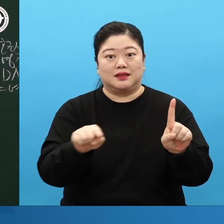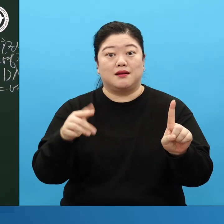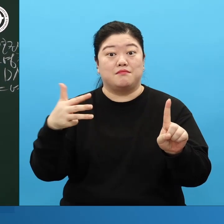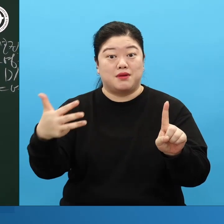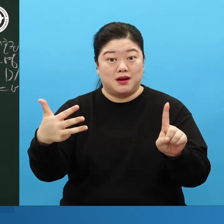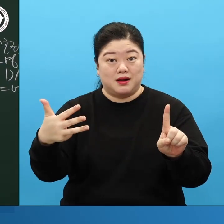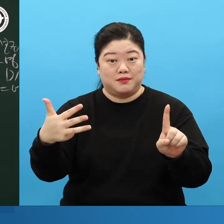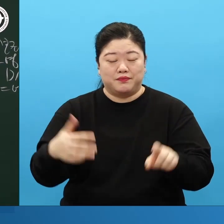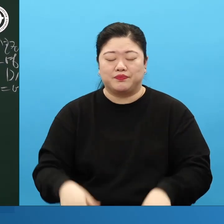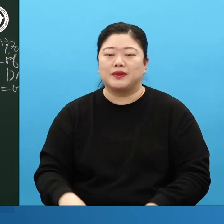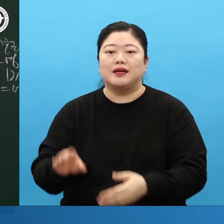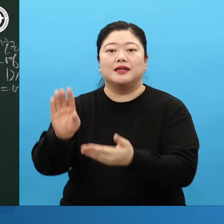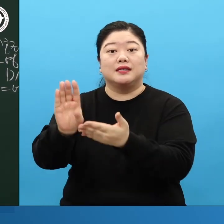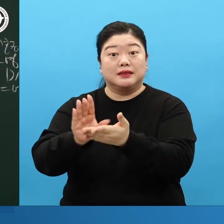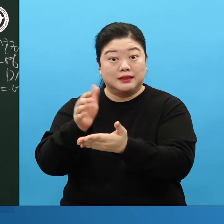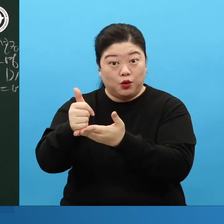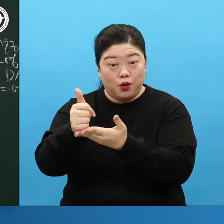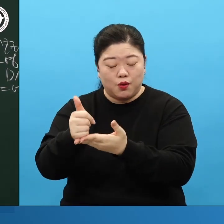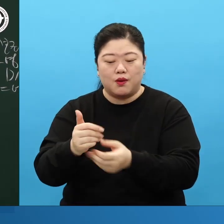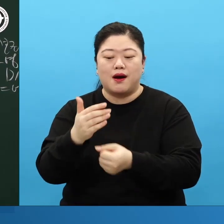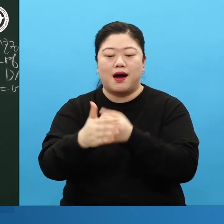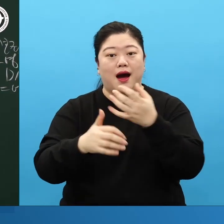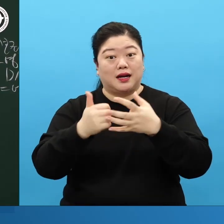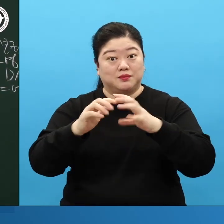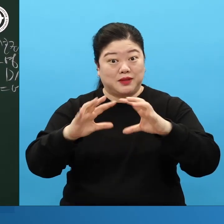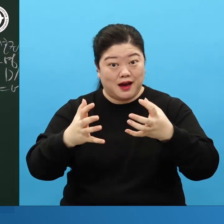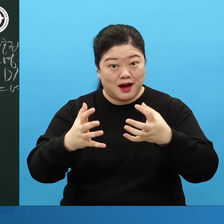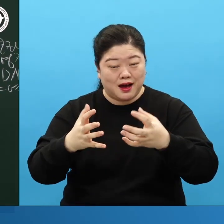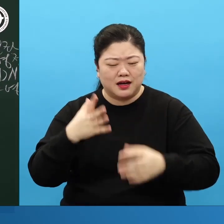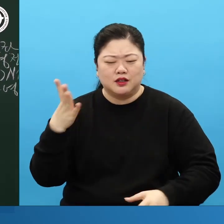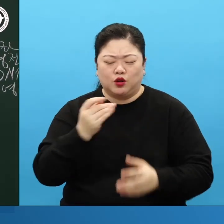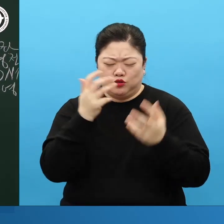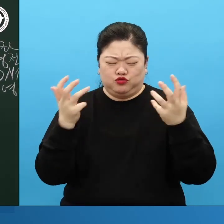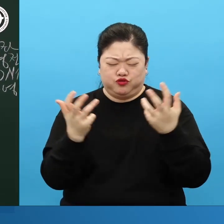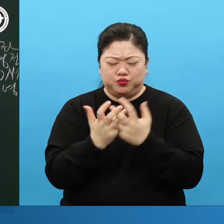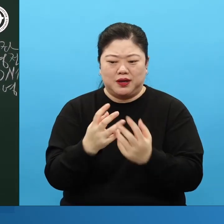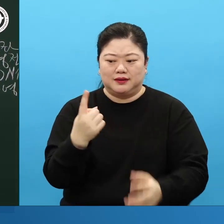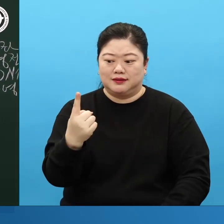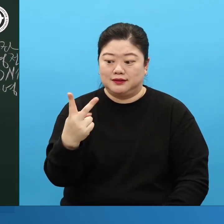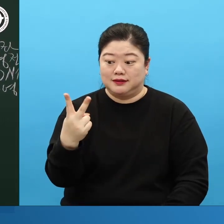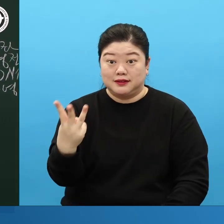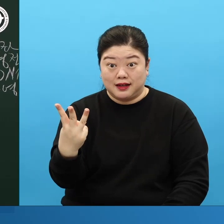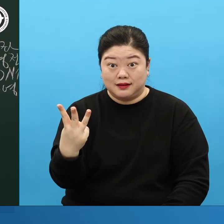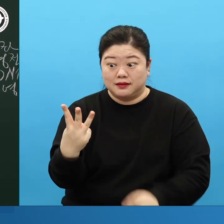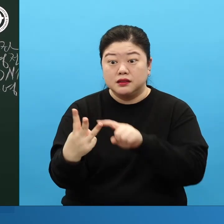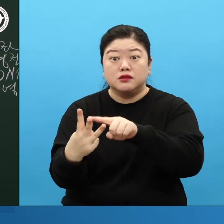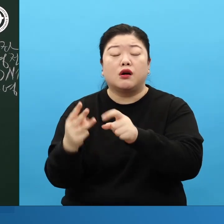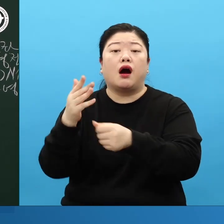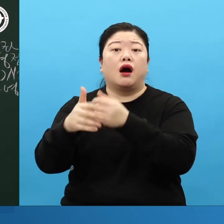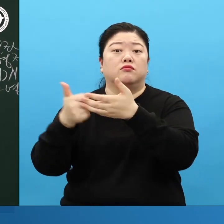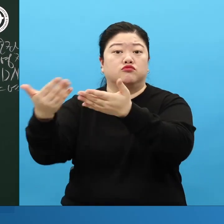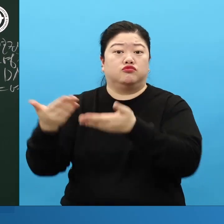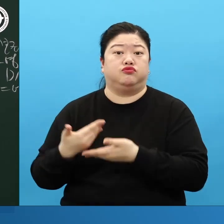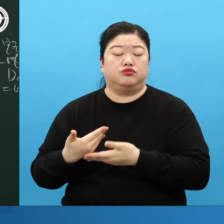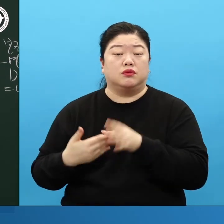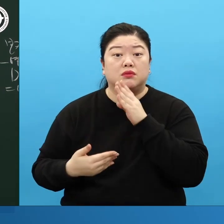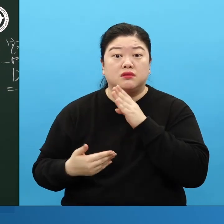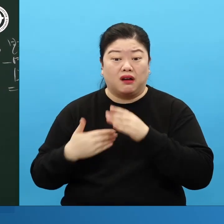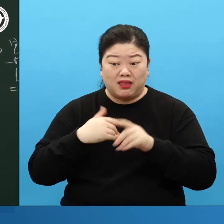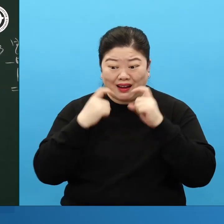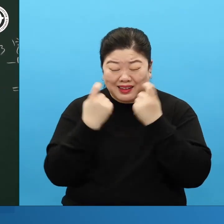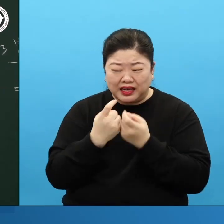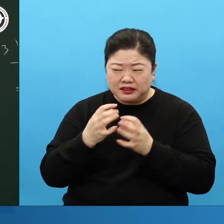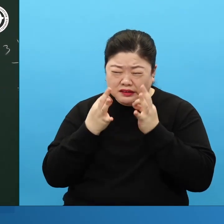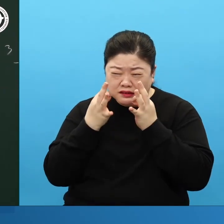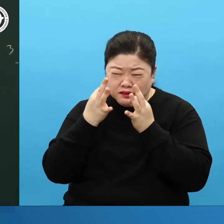그리스도 하나님 나라 오직 성령이라는 이 축복을 받는 게 진짜 하늘에서 받는 능력입니다. Y recibir la bendición de Cristo, el reino de Dios y solo el Espíritu Santo